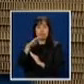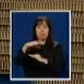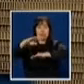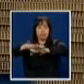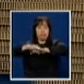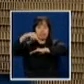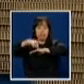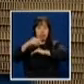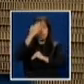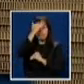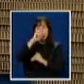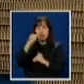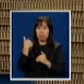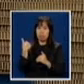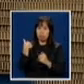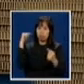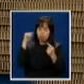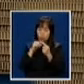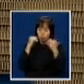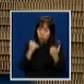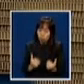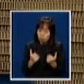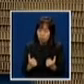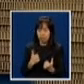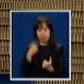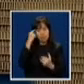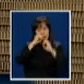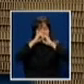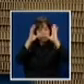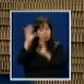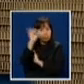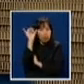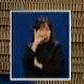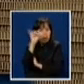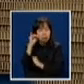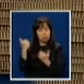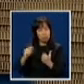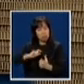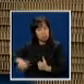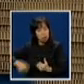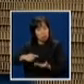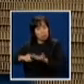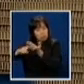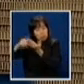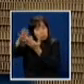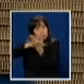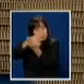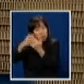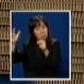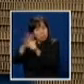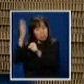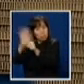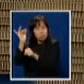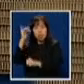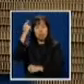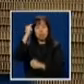าโดยเฉพาะอย่างยิ่งเนี่ยจนถึงขณะนี้ก็ยังไม่ปรากฏชัดเจนนะครับว่ากัมพูชานั้นได้ยื่นแผนหรือเอกสารได้ครบถ้วน